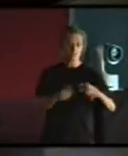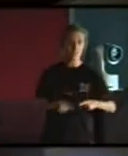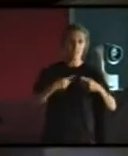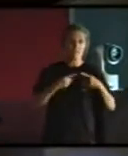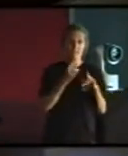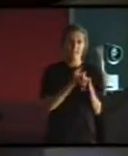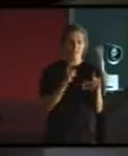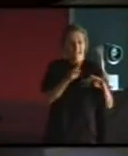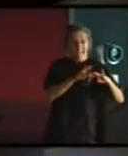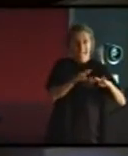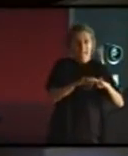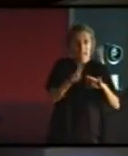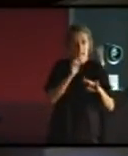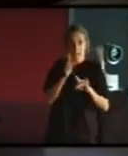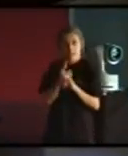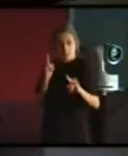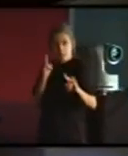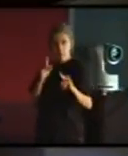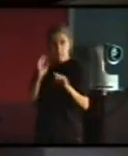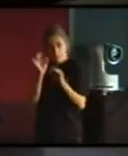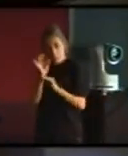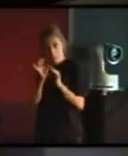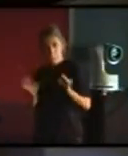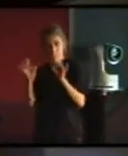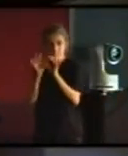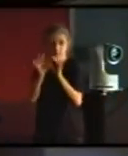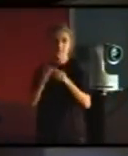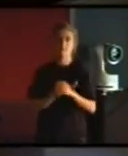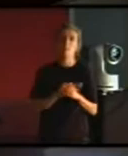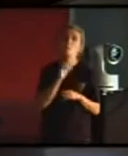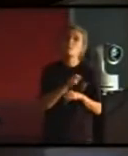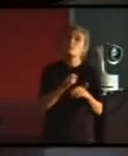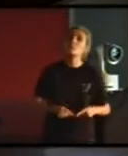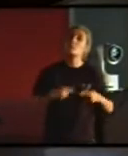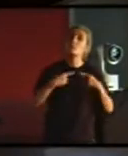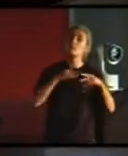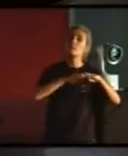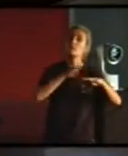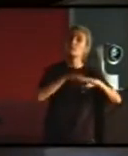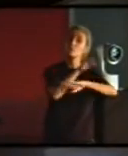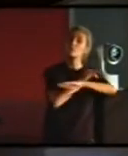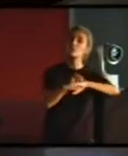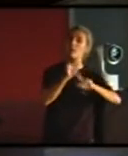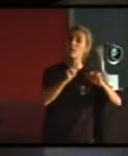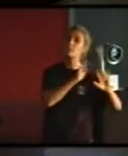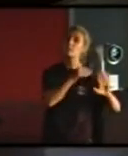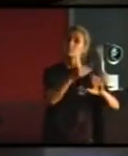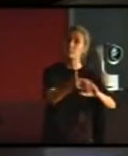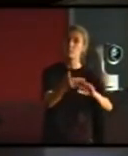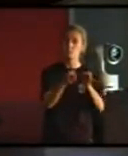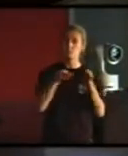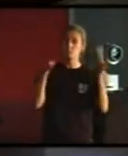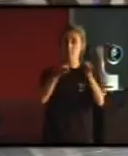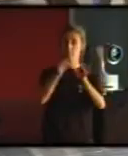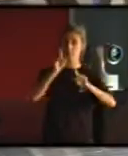pense, quand même a une valeur architecturale de type patrimonial et a une histoire qui fut d'ailleurs stoppée net, puisque aujourd'hui il s'agit d'une salle des fêtes